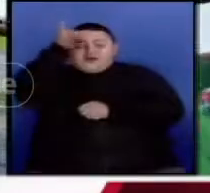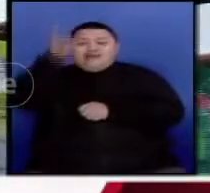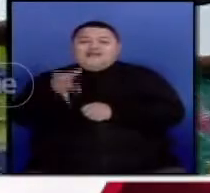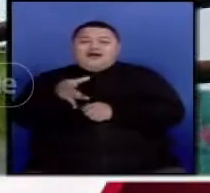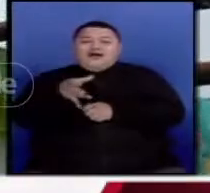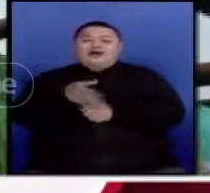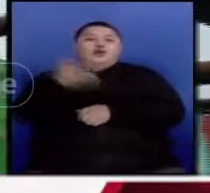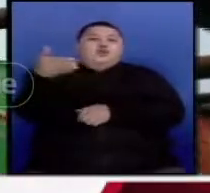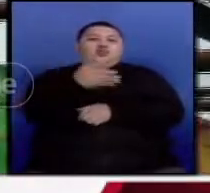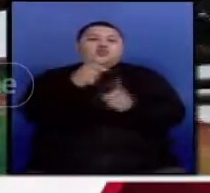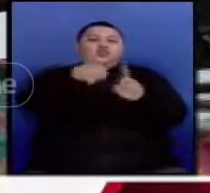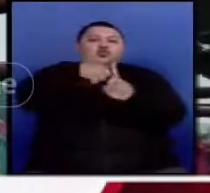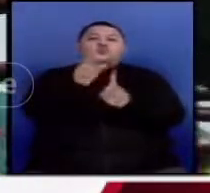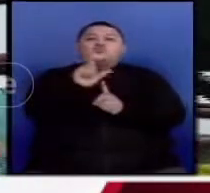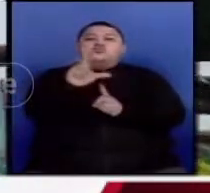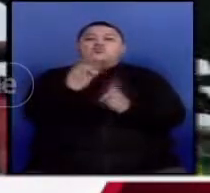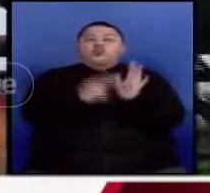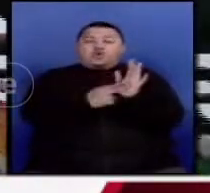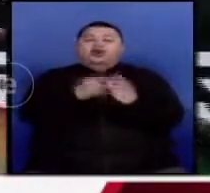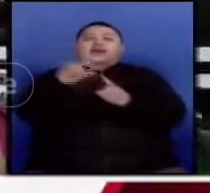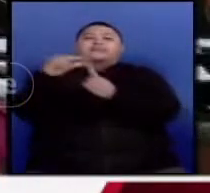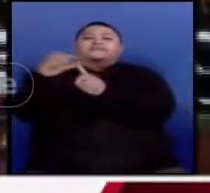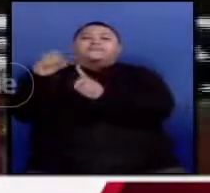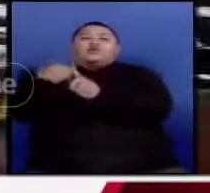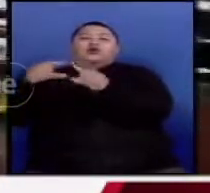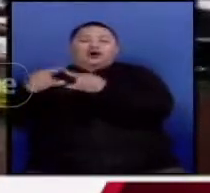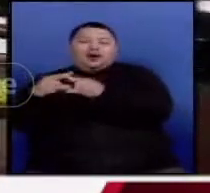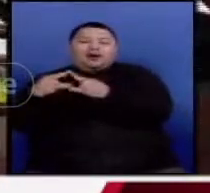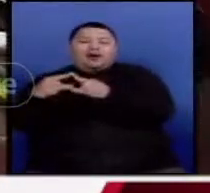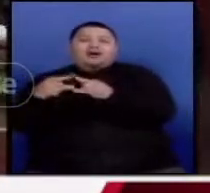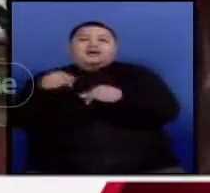dan Desa Pokak di Kecamatan Ceper.